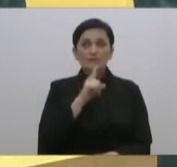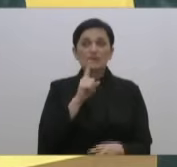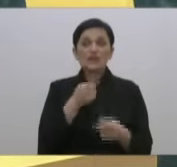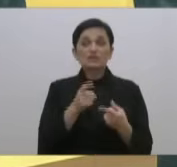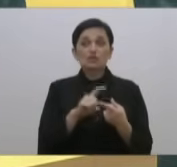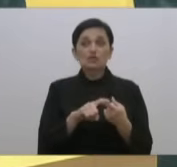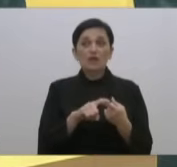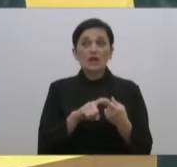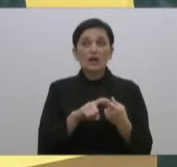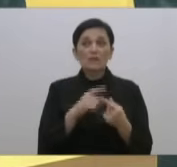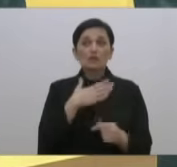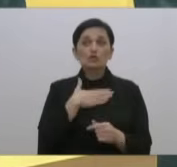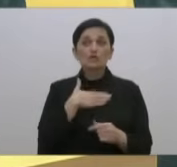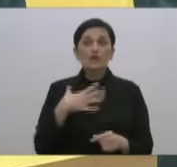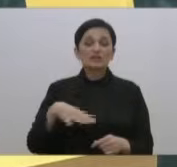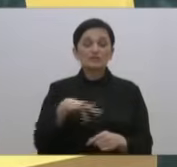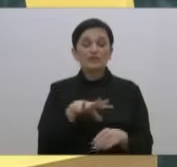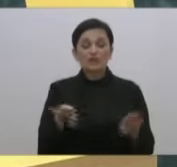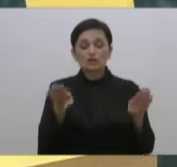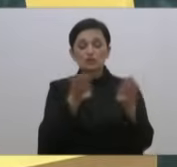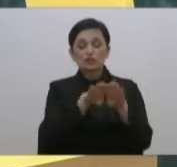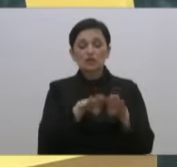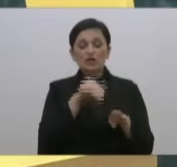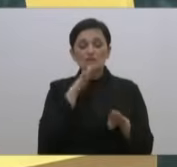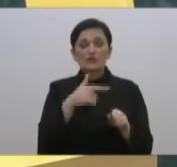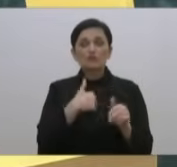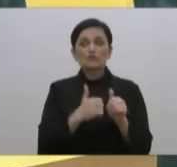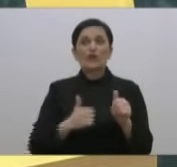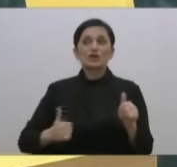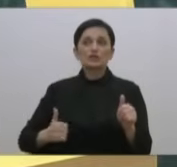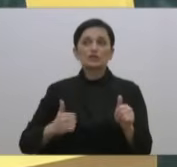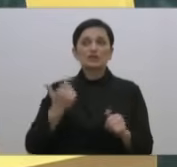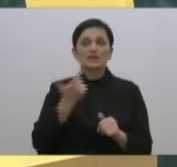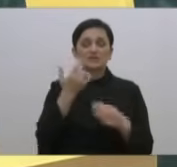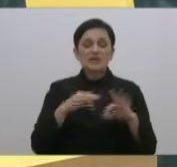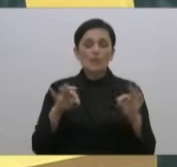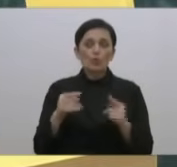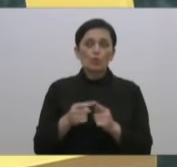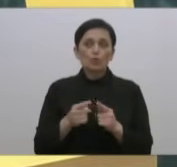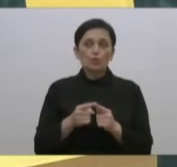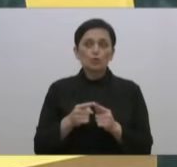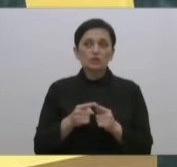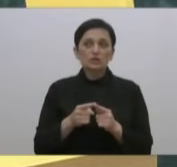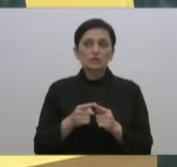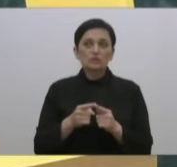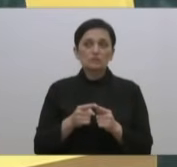რაც შეეხება ჩვენი ქვეყნის შედარებას, რომ თითქოს ჩვენ ჩამორჩებით დემოკრატიის კუთხით